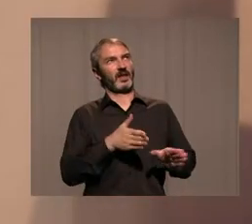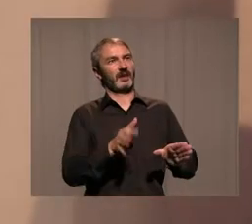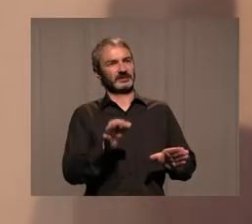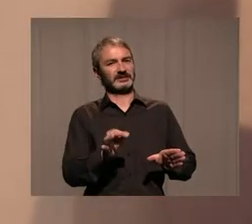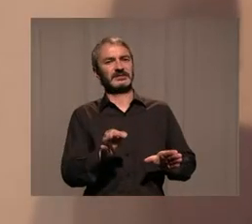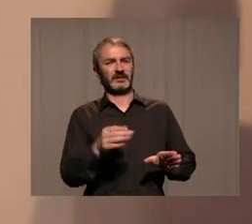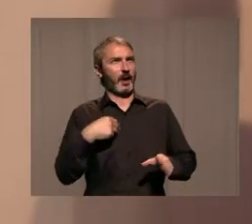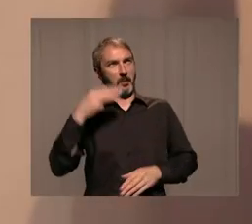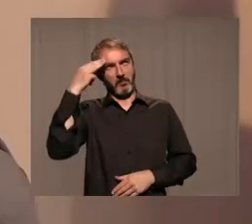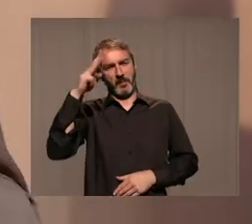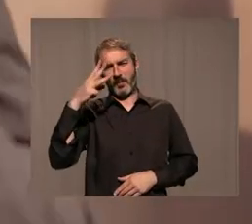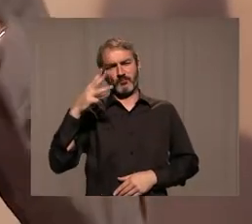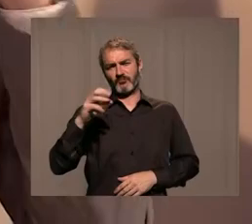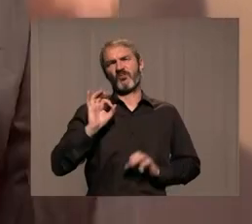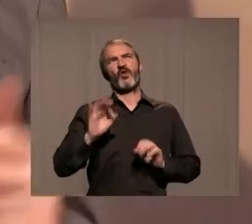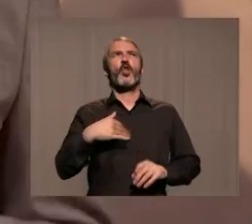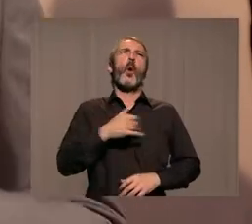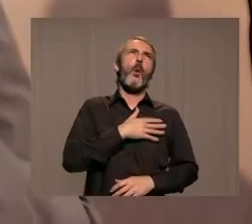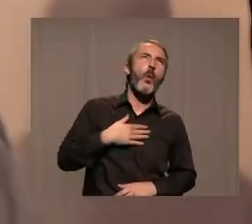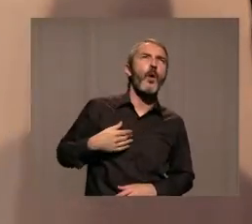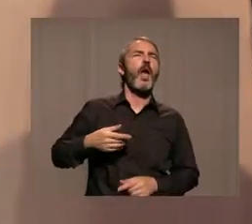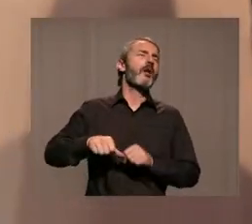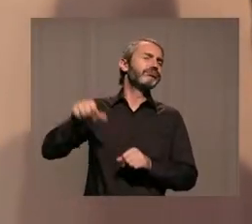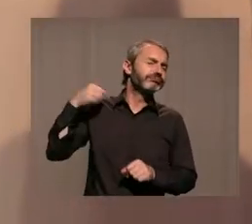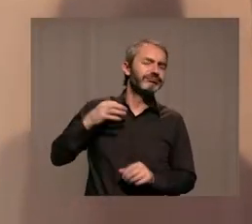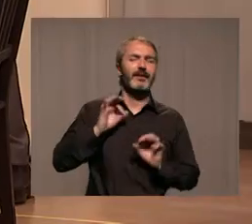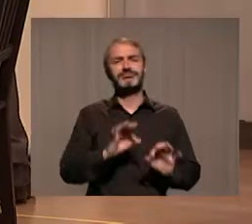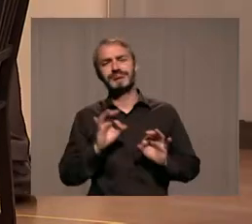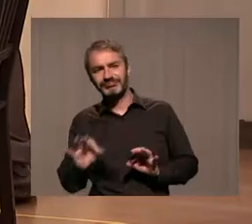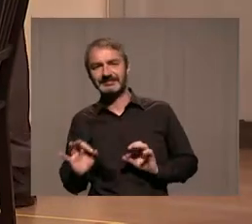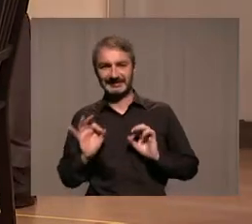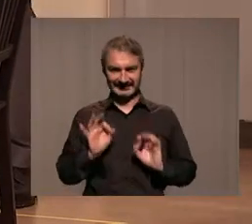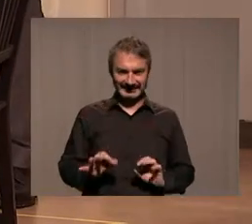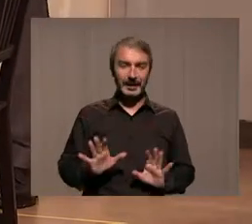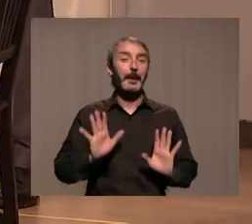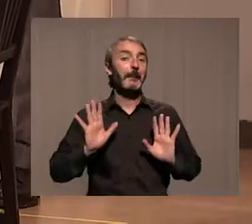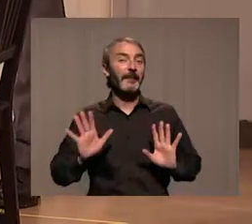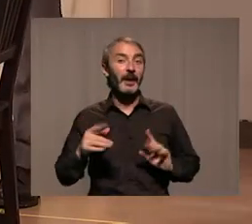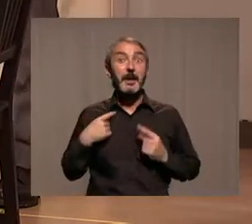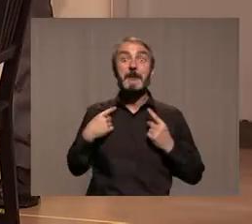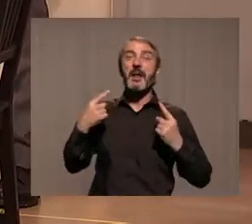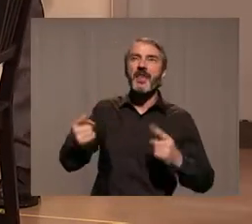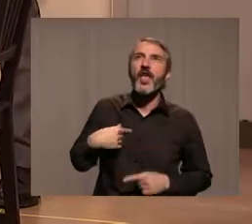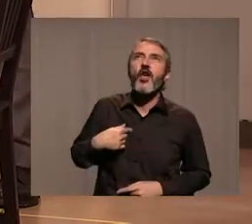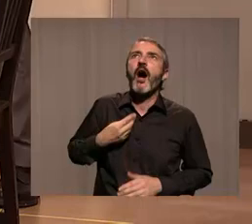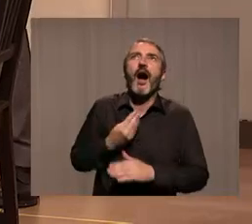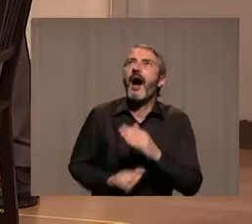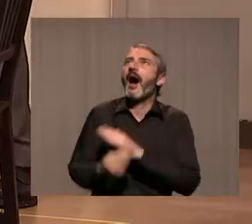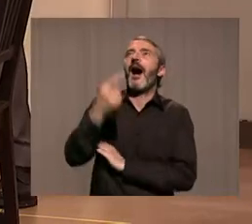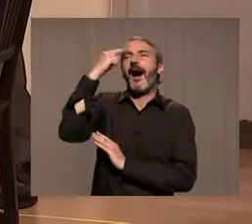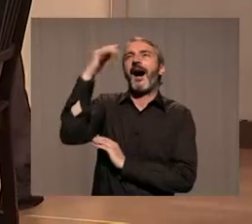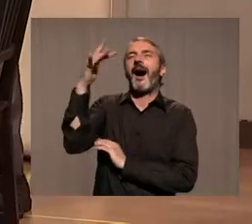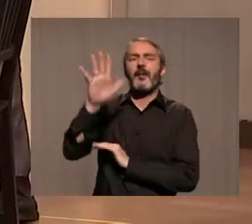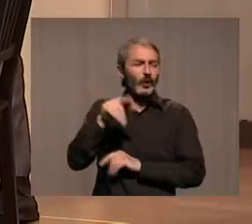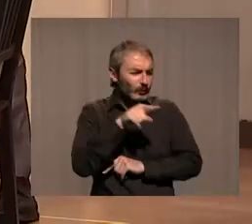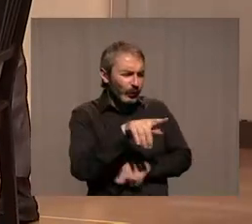Pompeu Fabra. És una cosa que queda molt bé, no, jo ja sabia des que era petita. Han portat la gent adequada aquí, sí, sí. Des del primer dia que vaig néixer, exacte. Ja sabia. Però és un cas